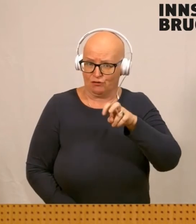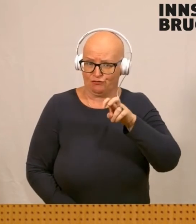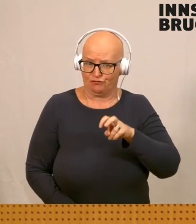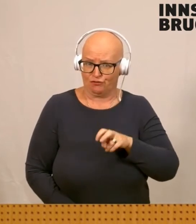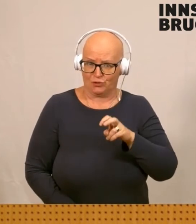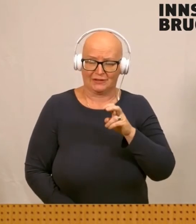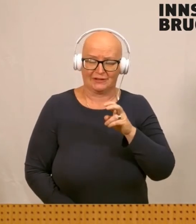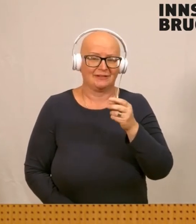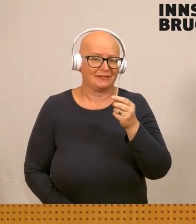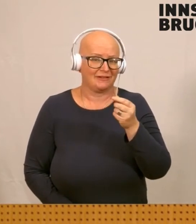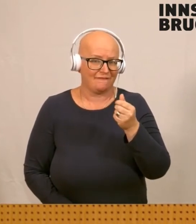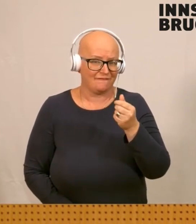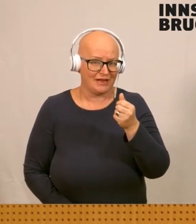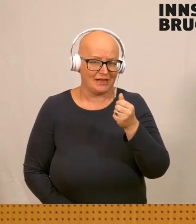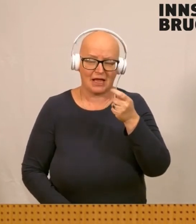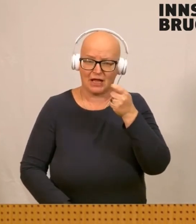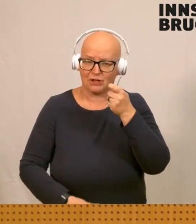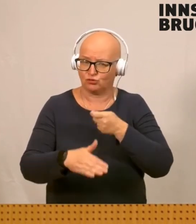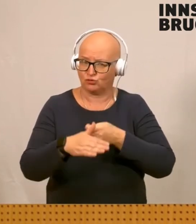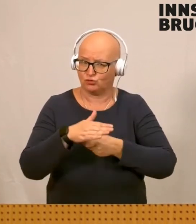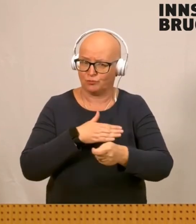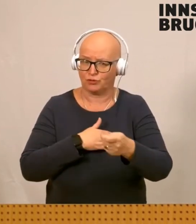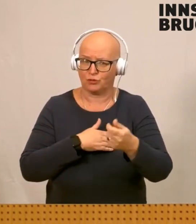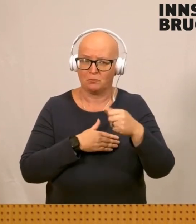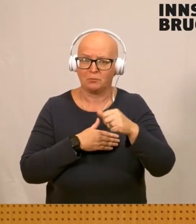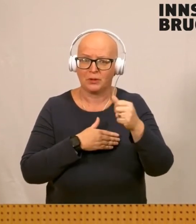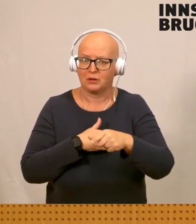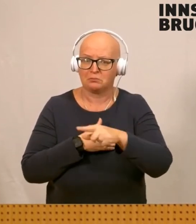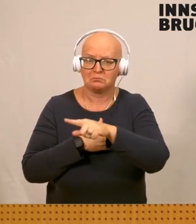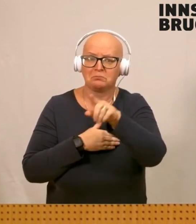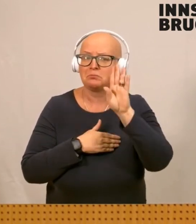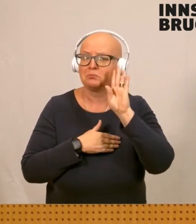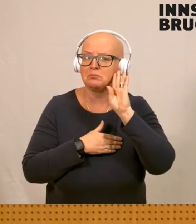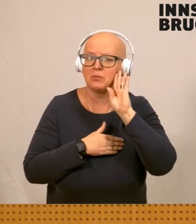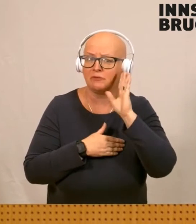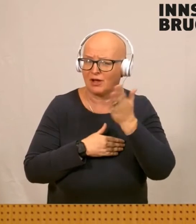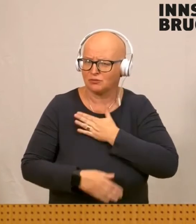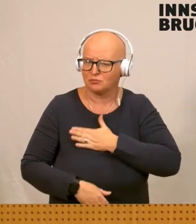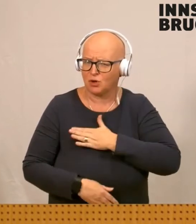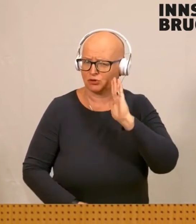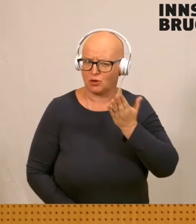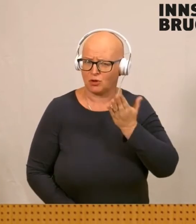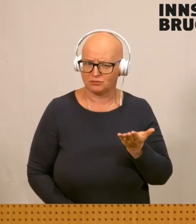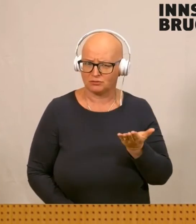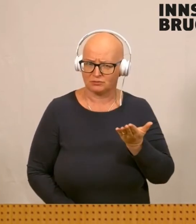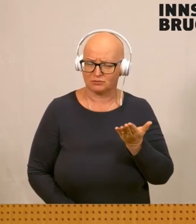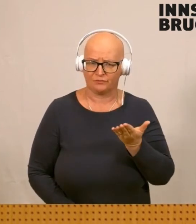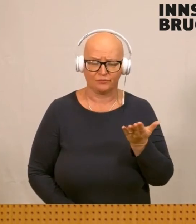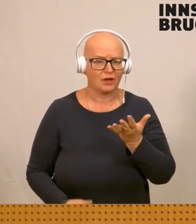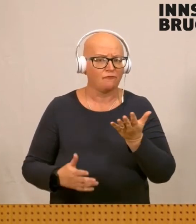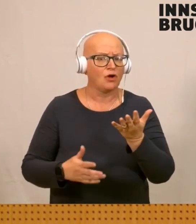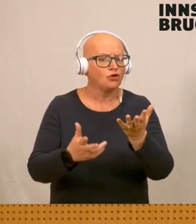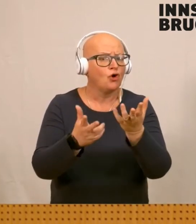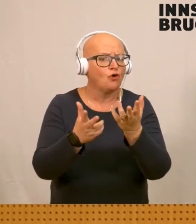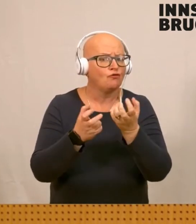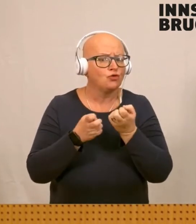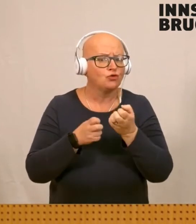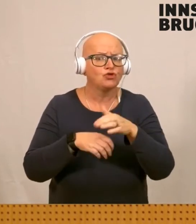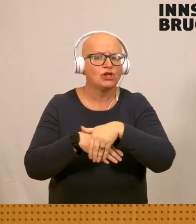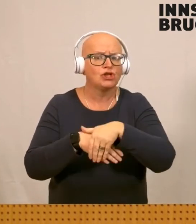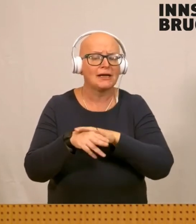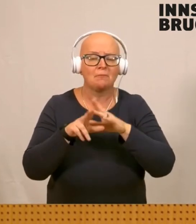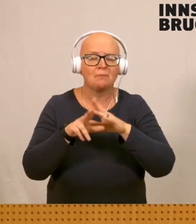für Finanzen, Subventionen und Beteiligungen zuhören? Oder was wünschen Sie sich von uns als Gemeinderätinnen